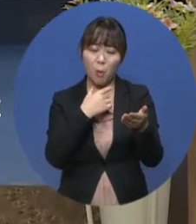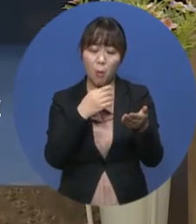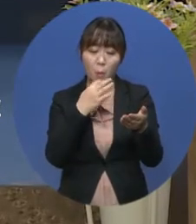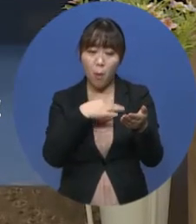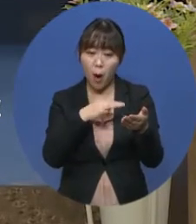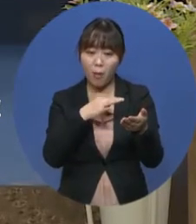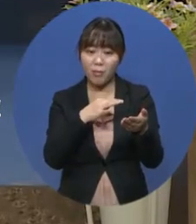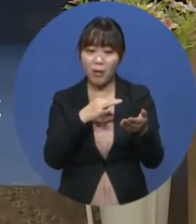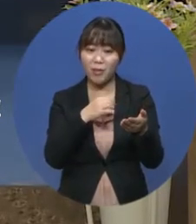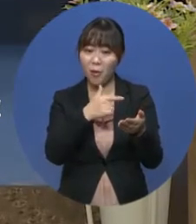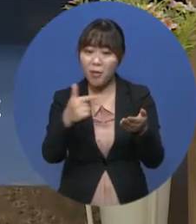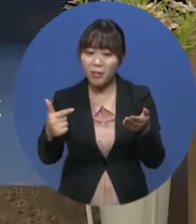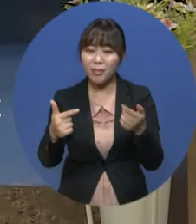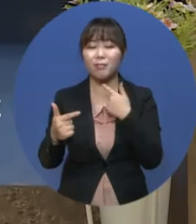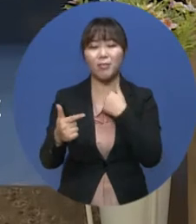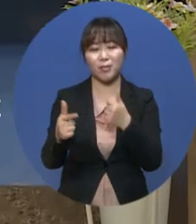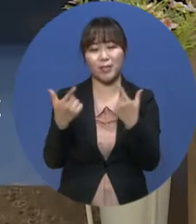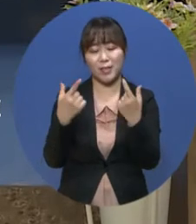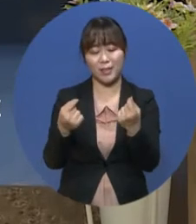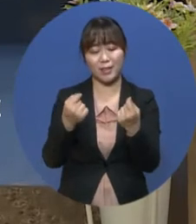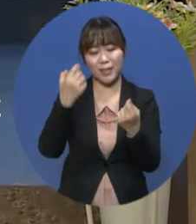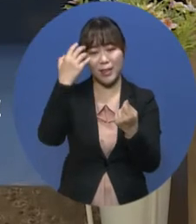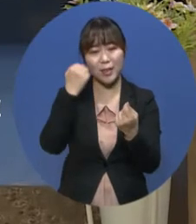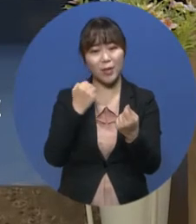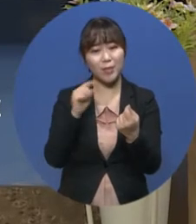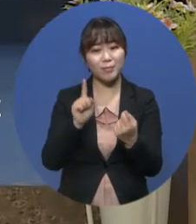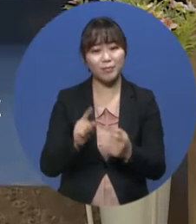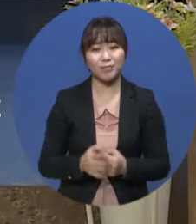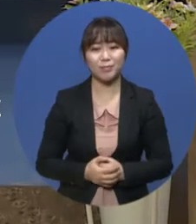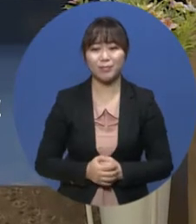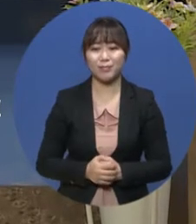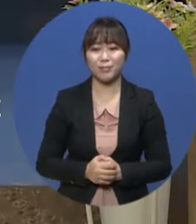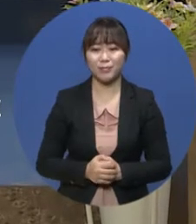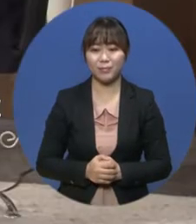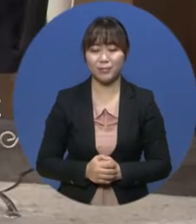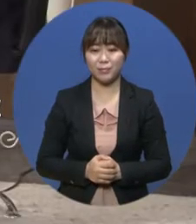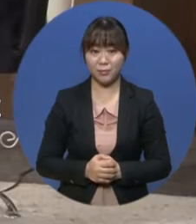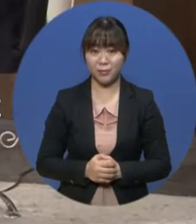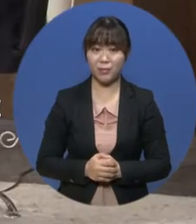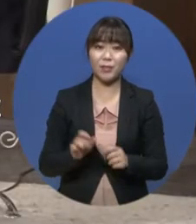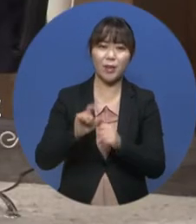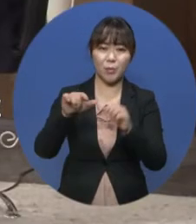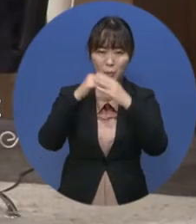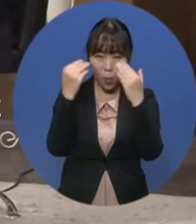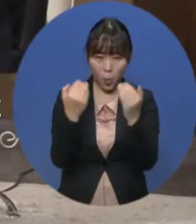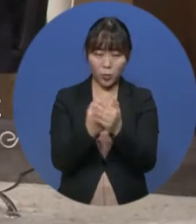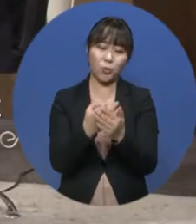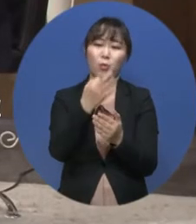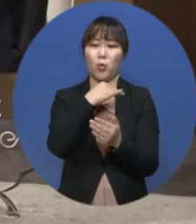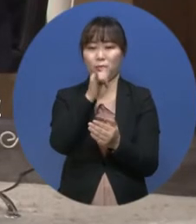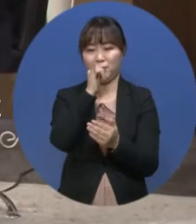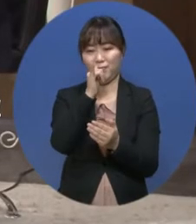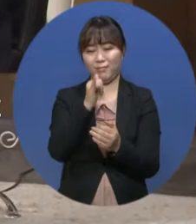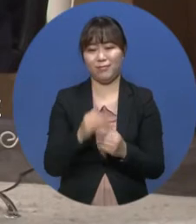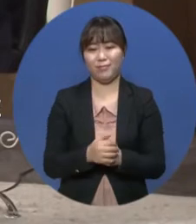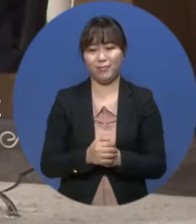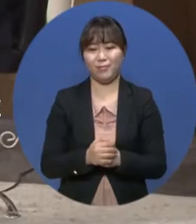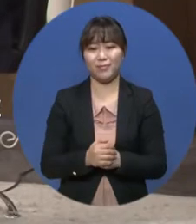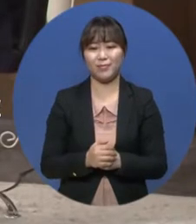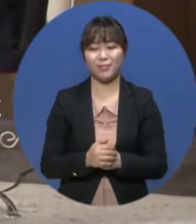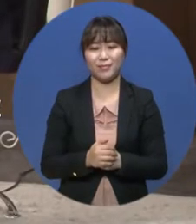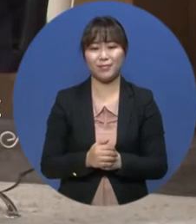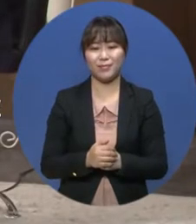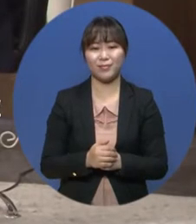보람을 많이 느끼셨던 그런 기억이 있으신지요 거의 다가 보람을 느끼게 해주세요 예